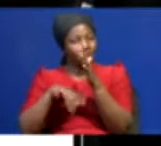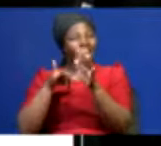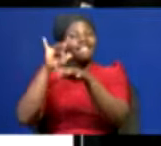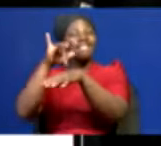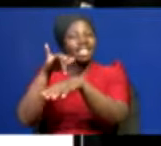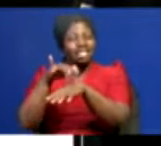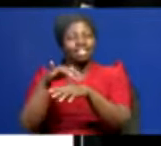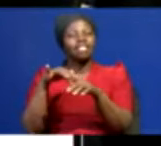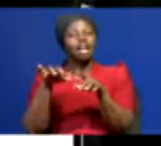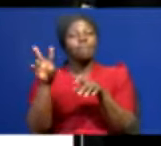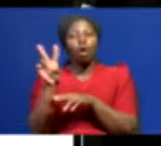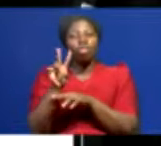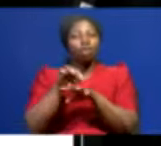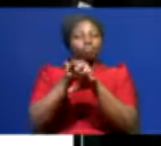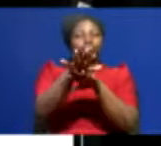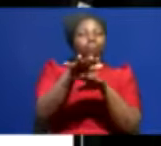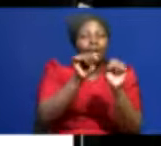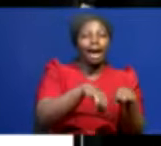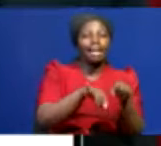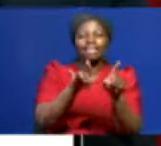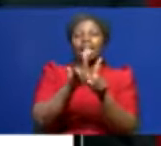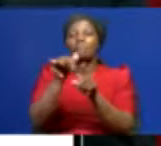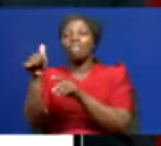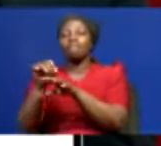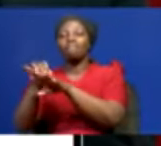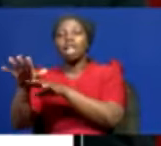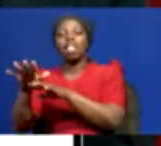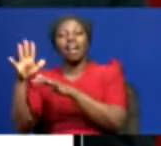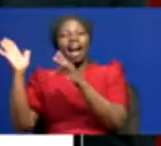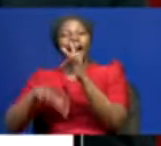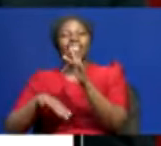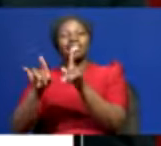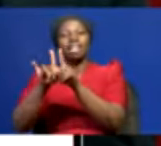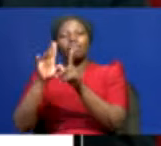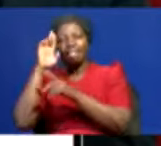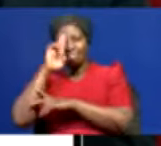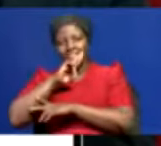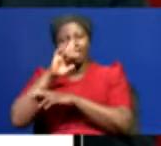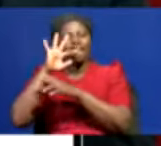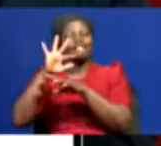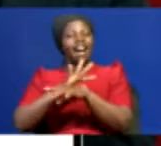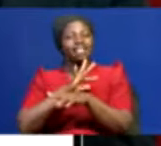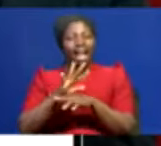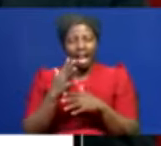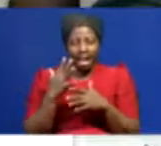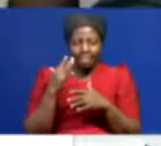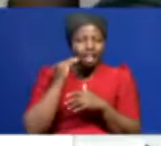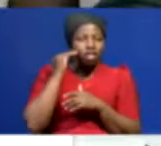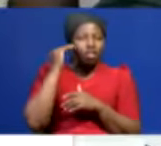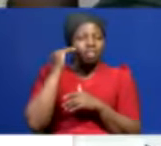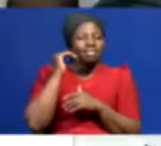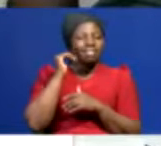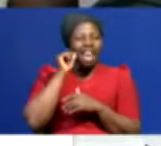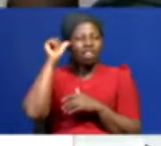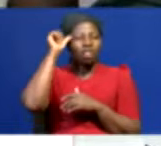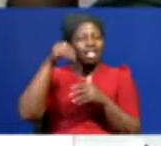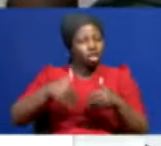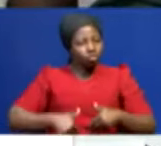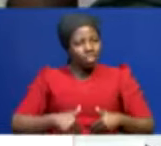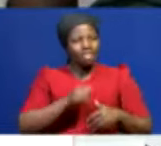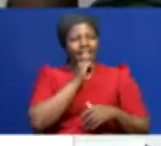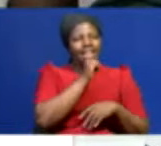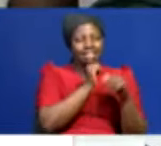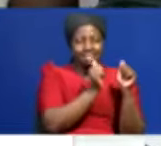non-communicable diseases, some of the risk factors. Vijana waliobalehe wenye umri kati ya miaka